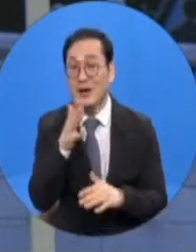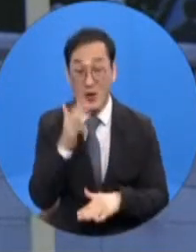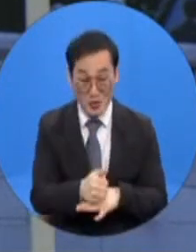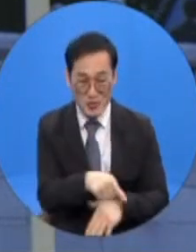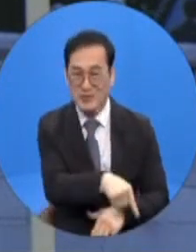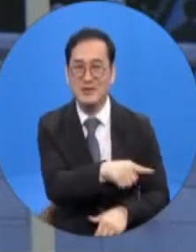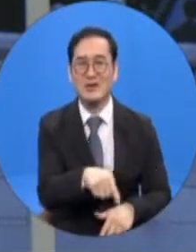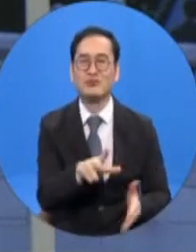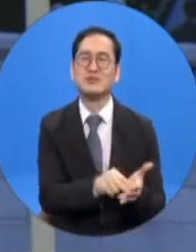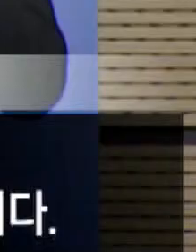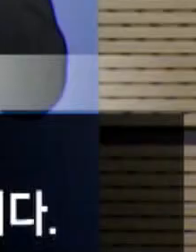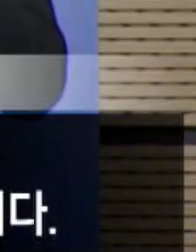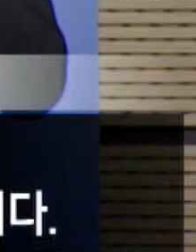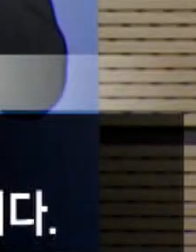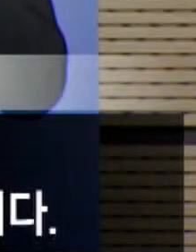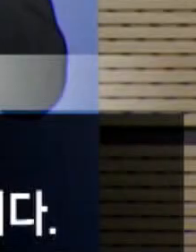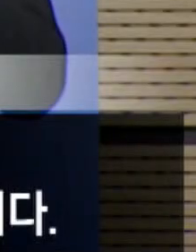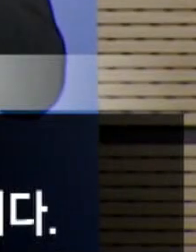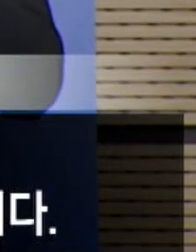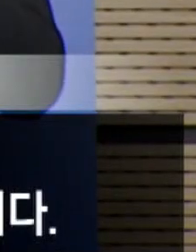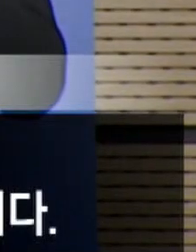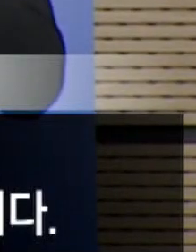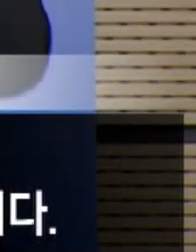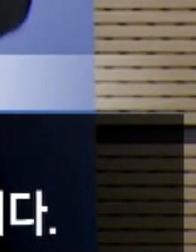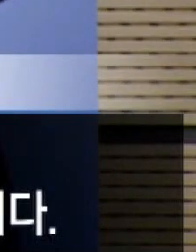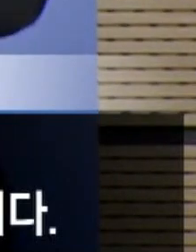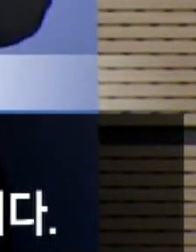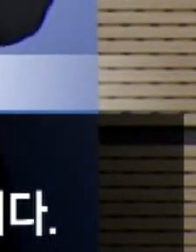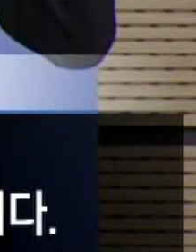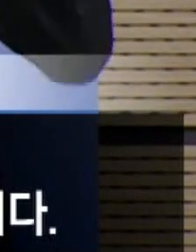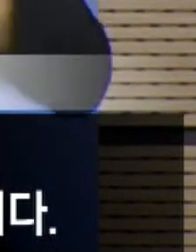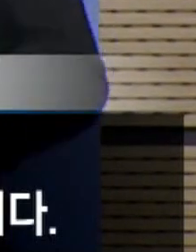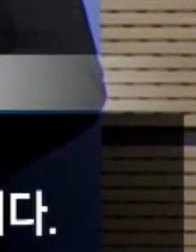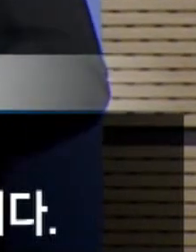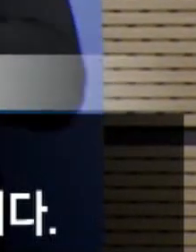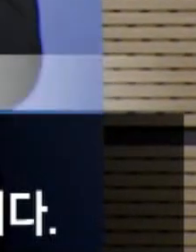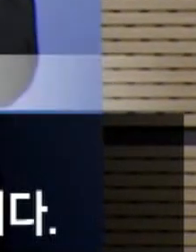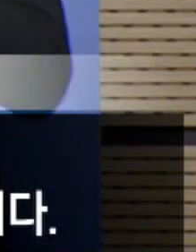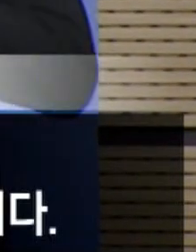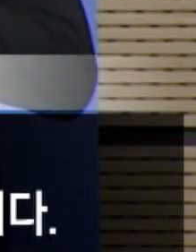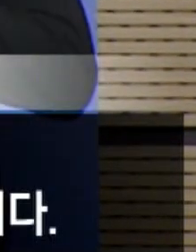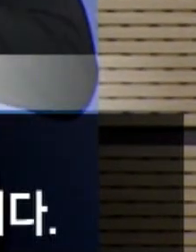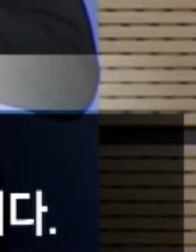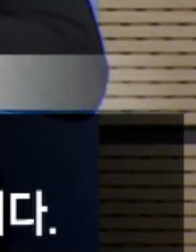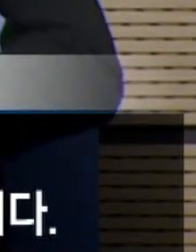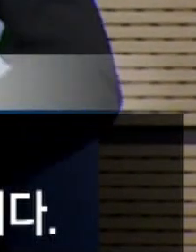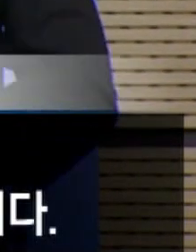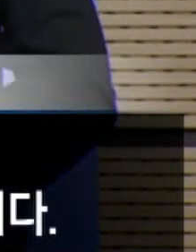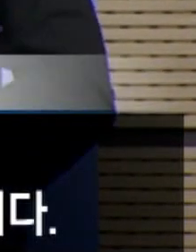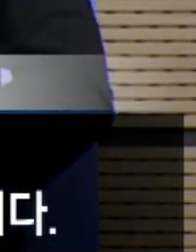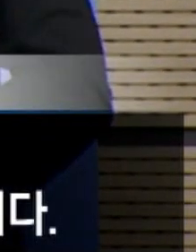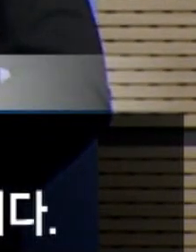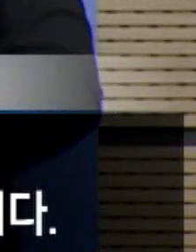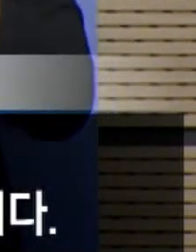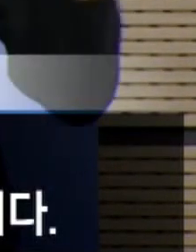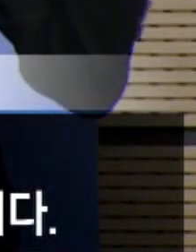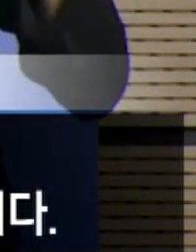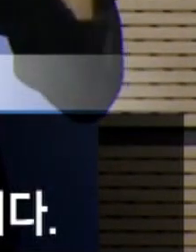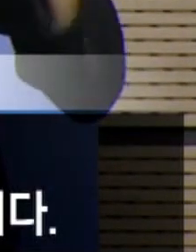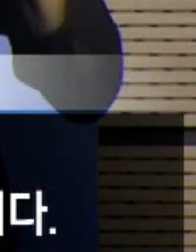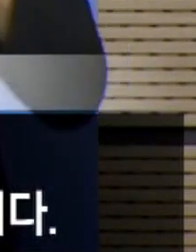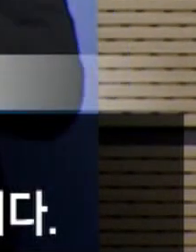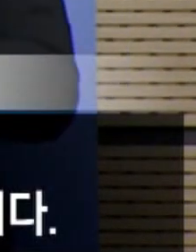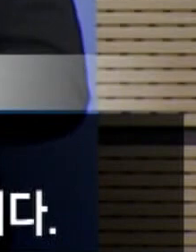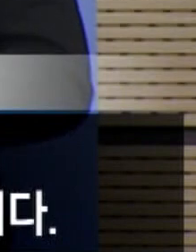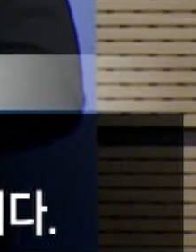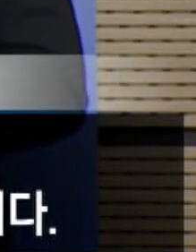들어보겠습니다 재판부의 판결을 겸허한 마음으로 받아들이면서 섬 생과